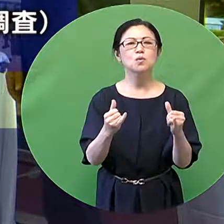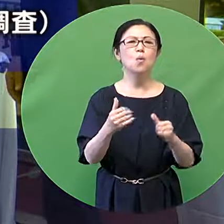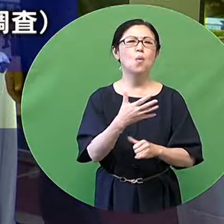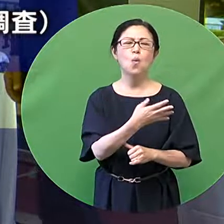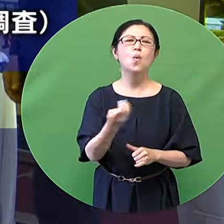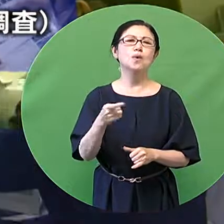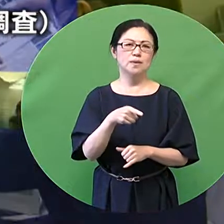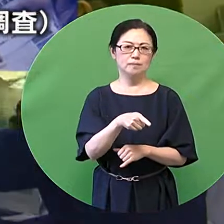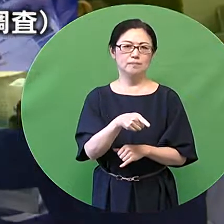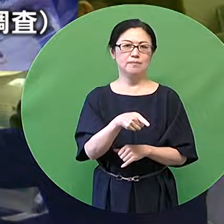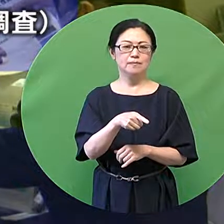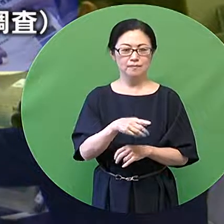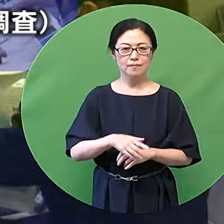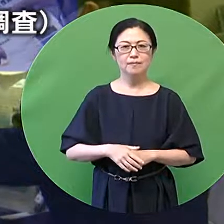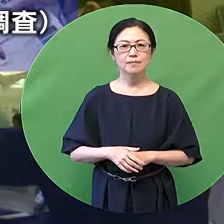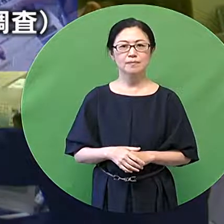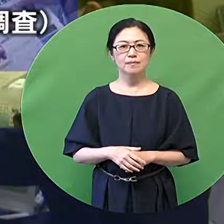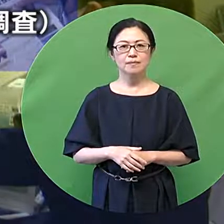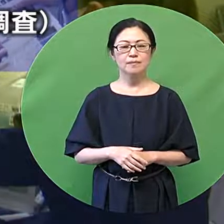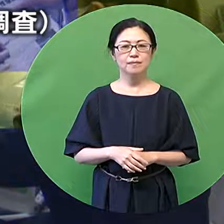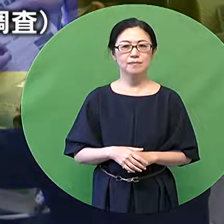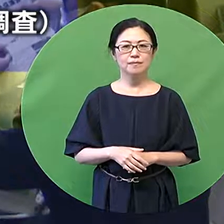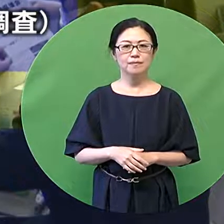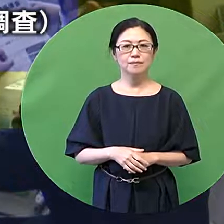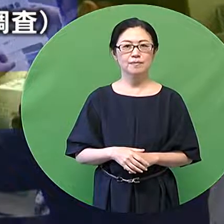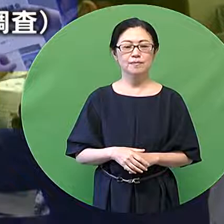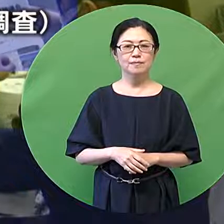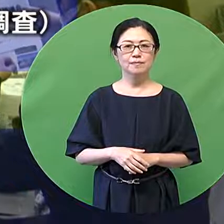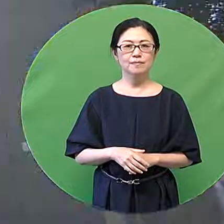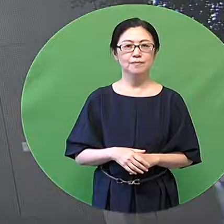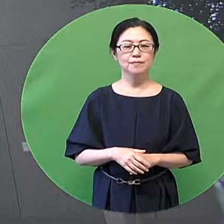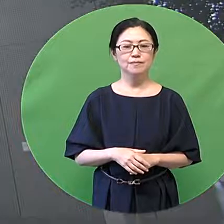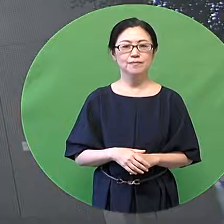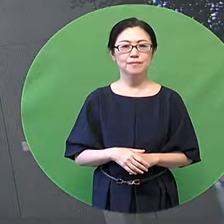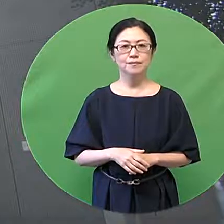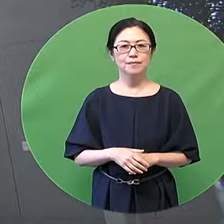事をしているのかわからない人も多くいます。